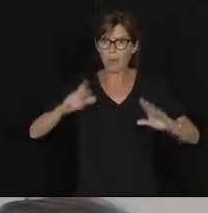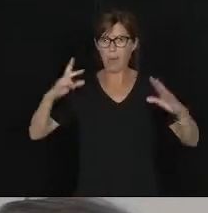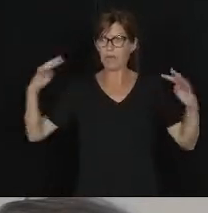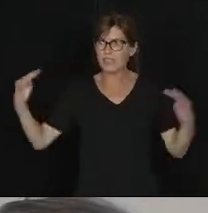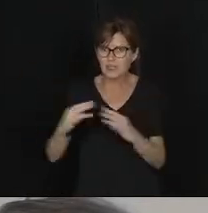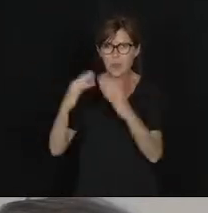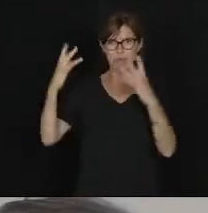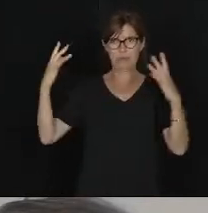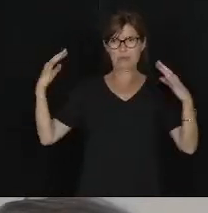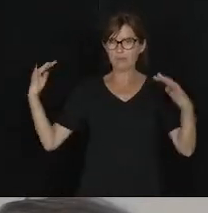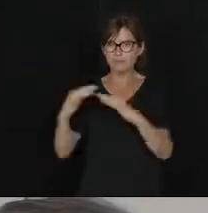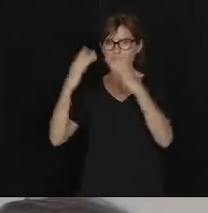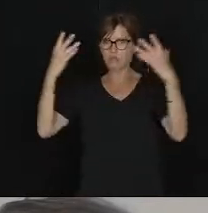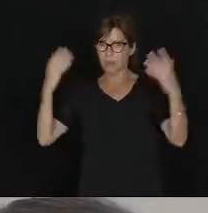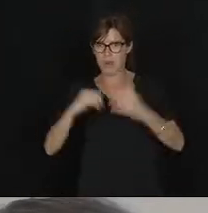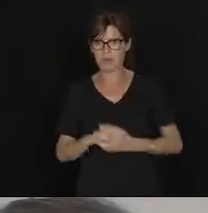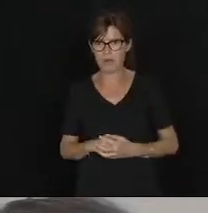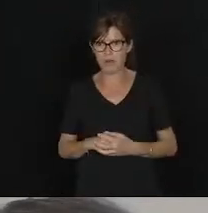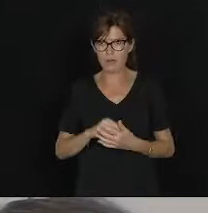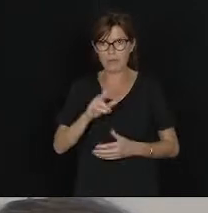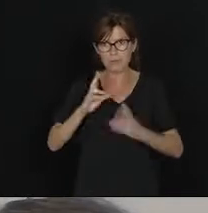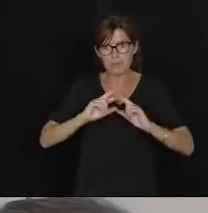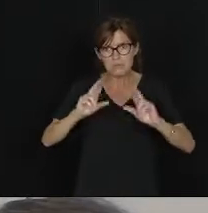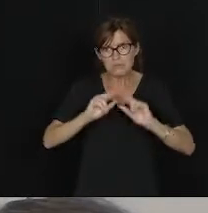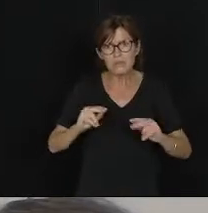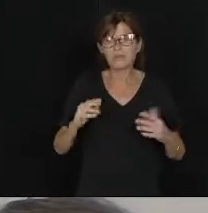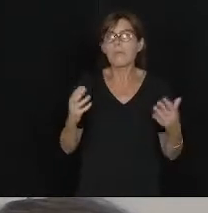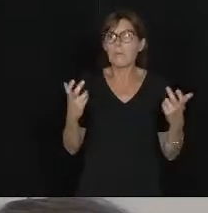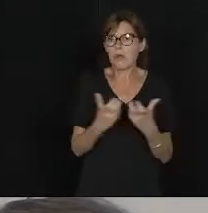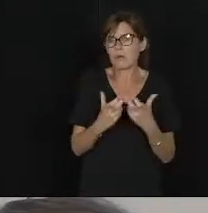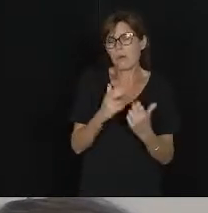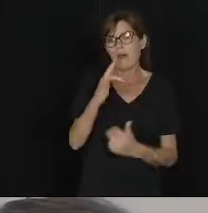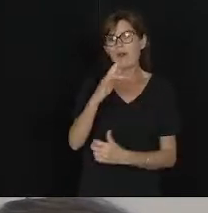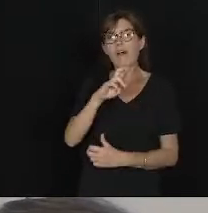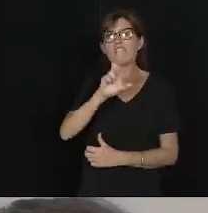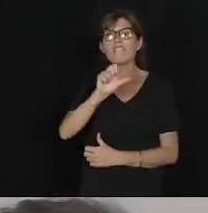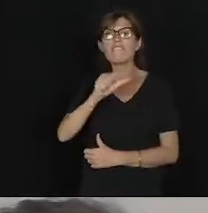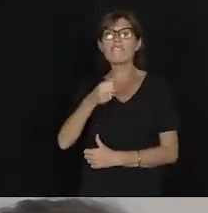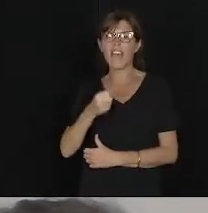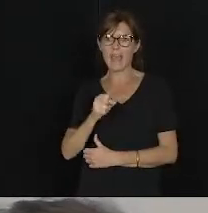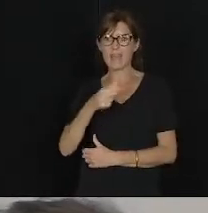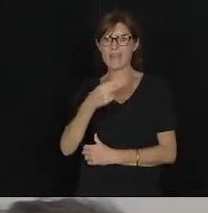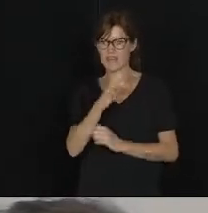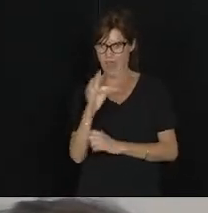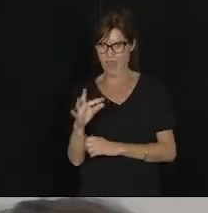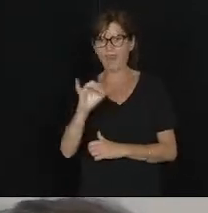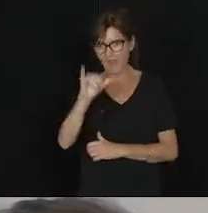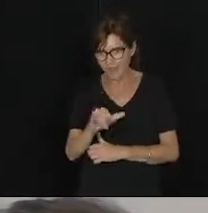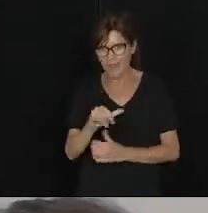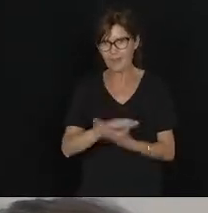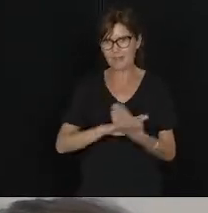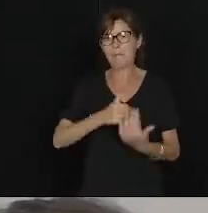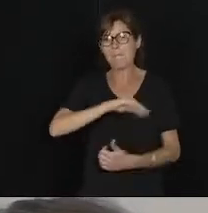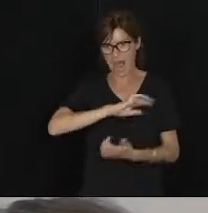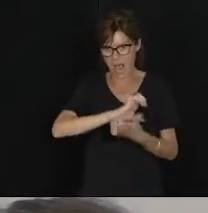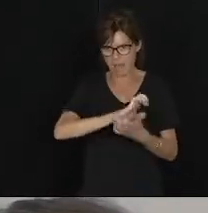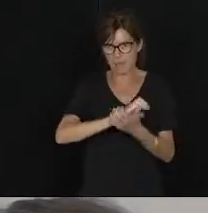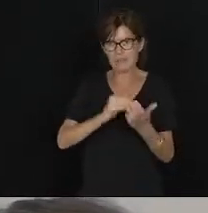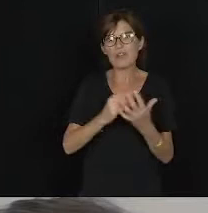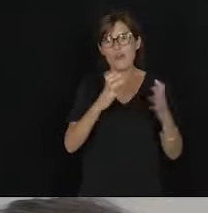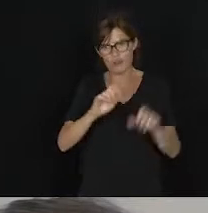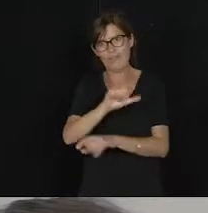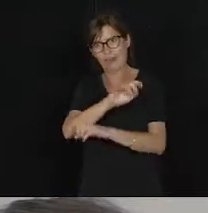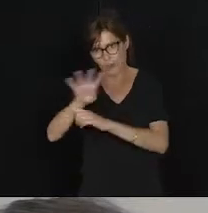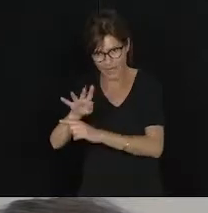les plus inspirants des années 1950, Célestin Freinet, met en place sa pédagogie par l'imprimerie en 1924 pour